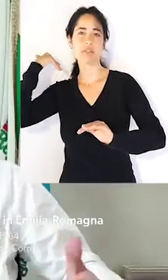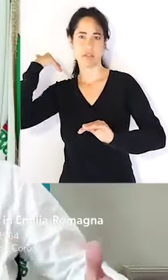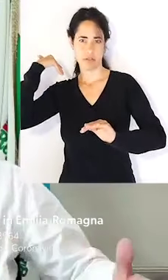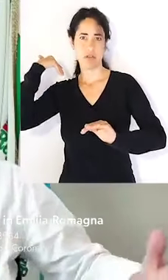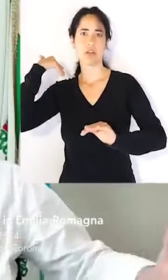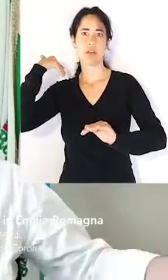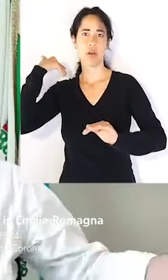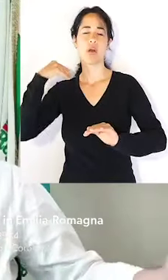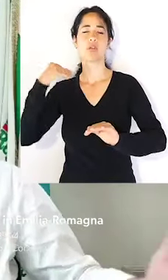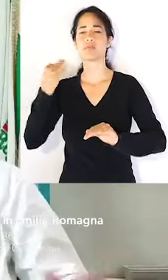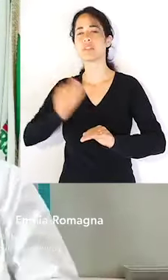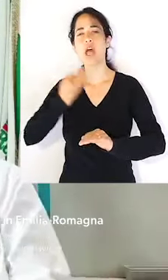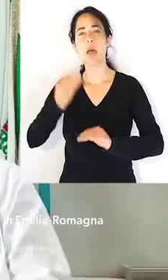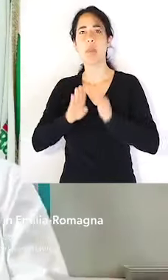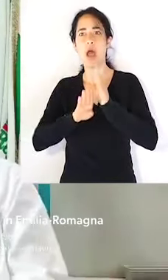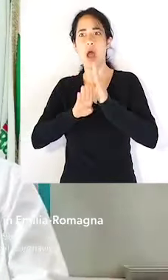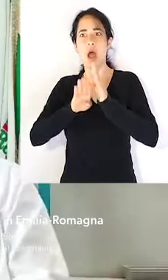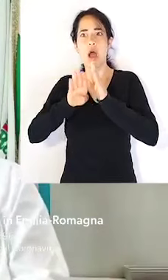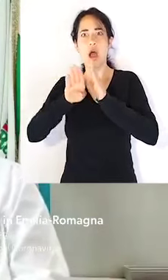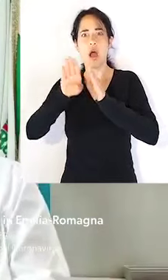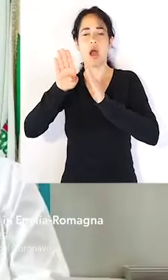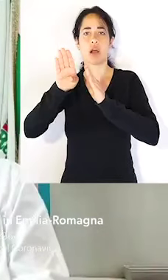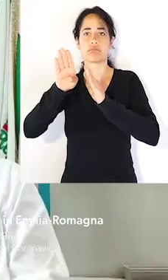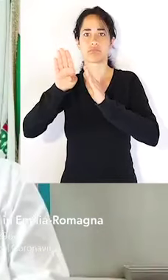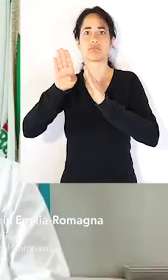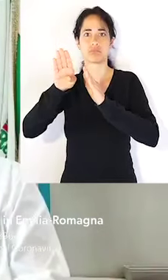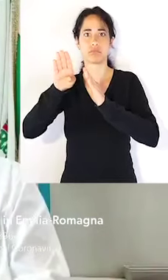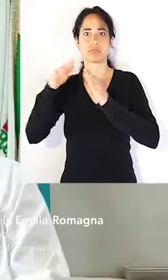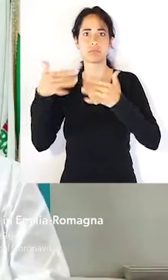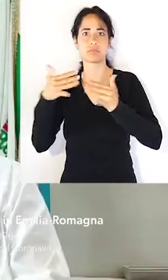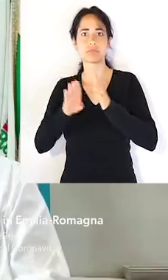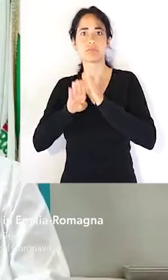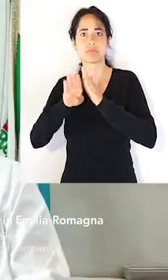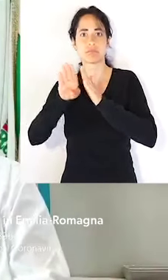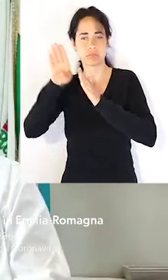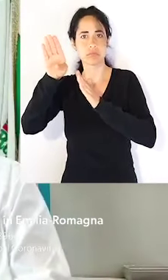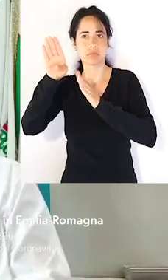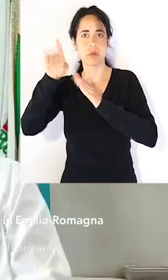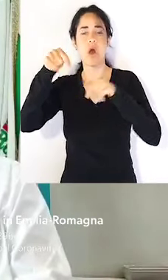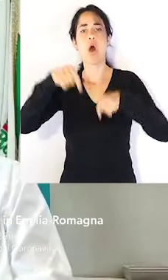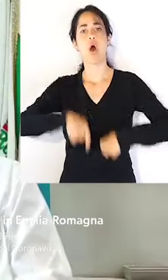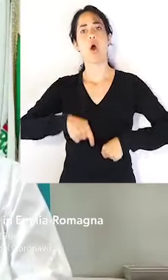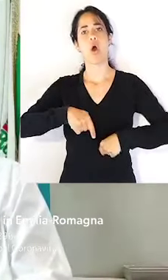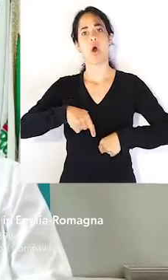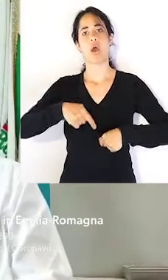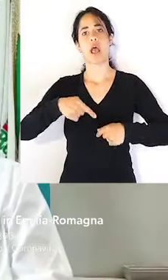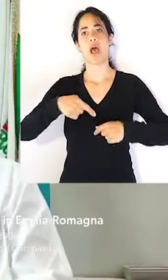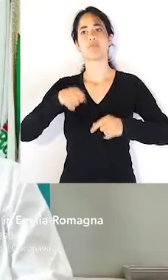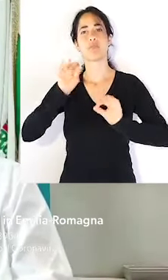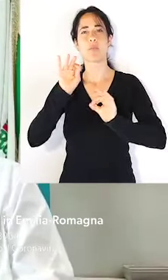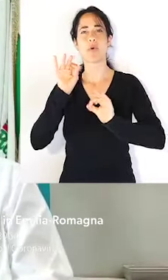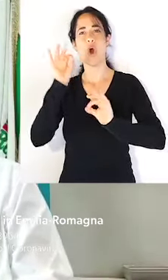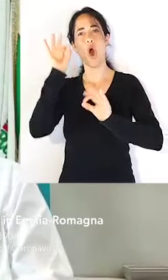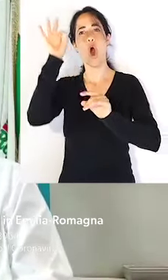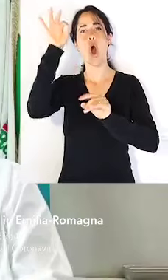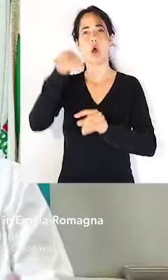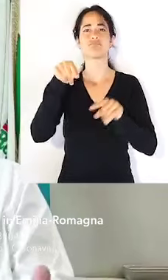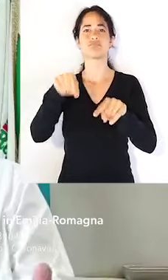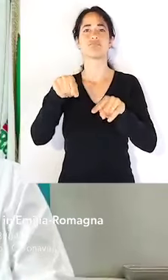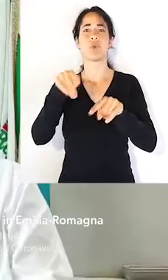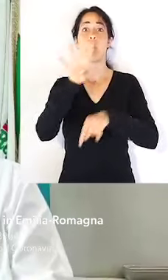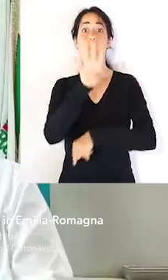Dal 2 marzo scorso sono sempre aumentati i casi delle persone decedute. E mai avevano